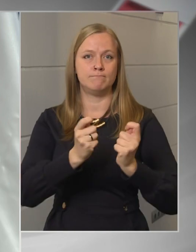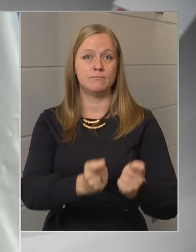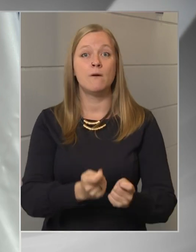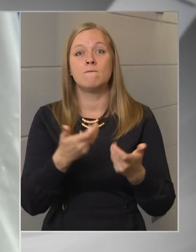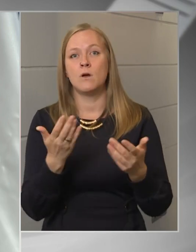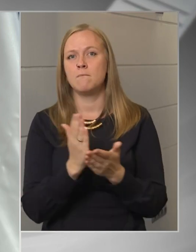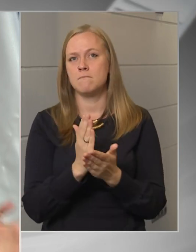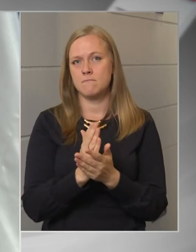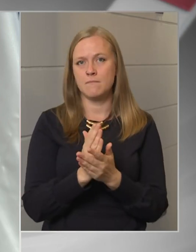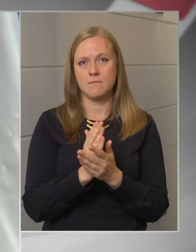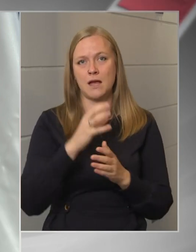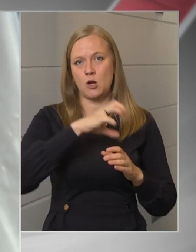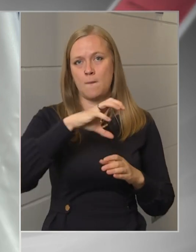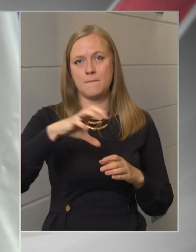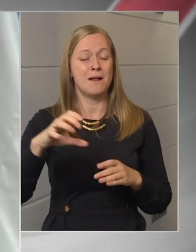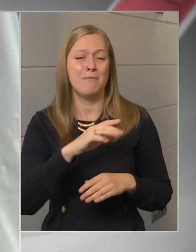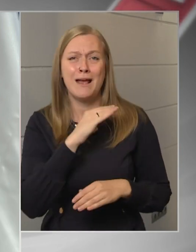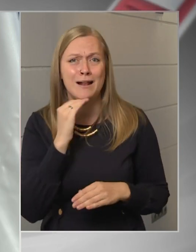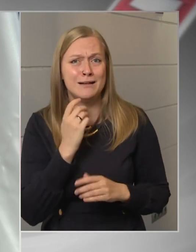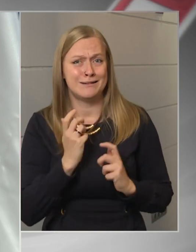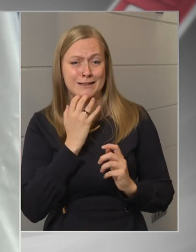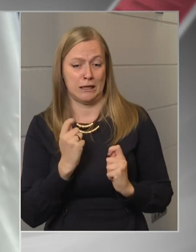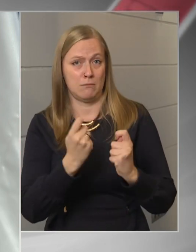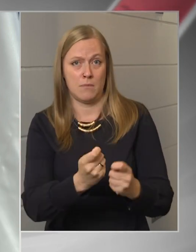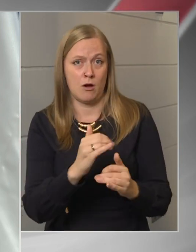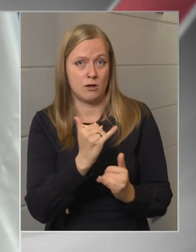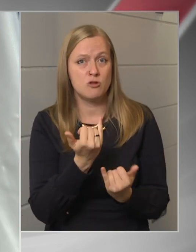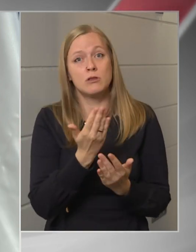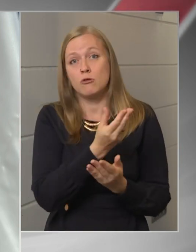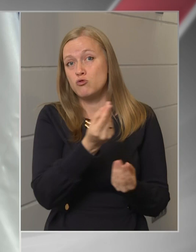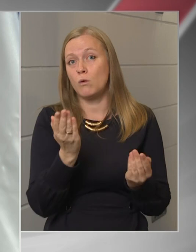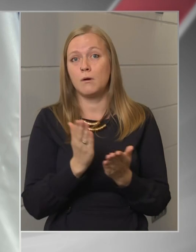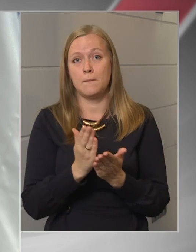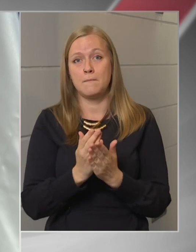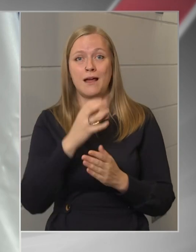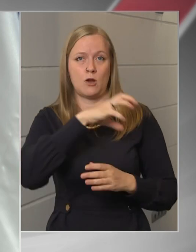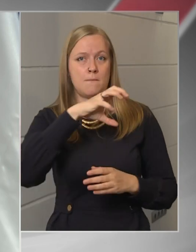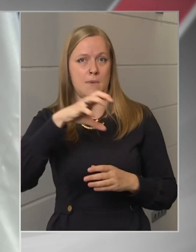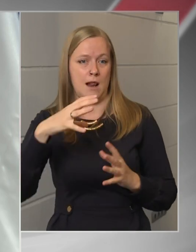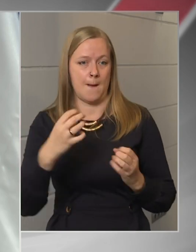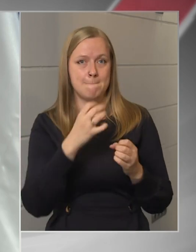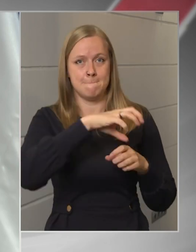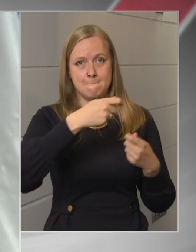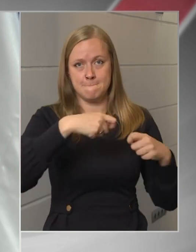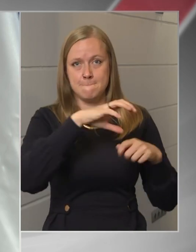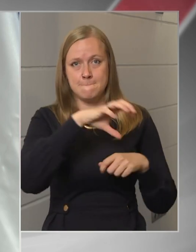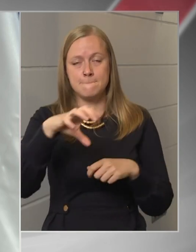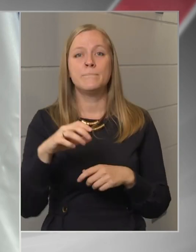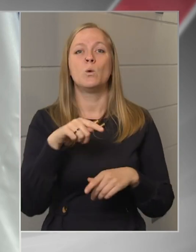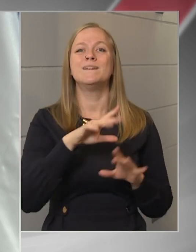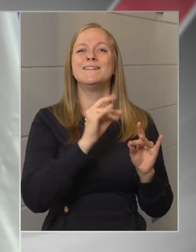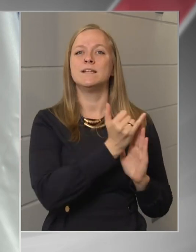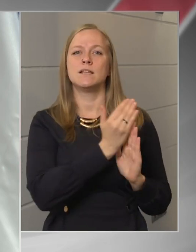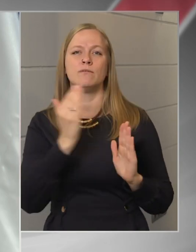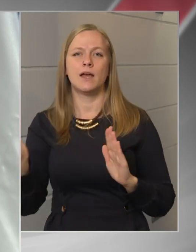fel is szerelték, elég, hogyha valaki csak az igényt benyújtotta az is, de sokan vannak, akik a napelemet is felszerelték, ott 10 éven keresztül a